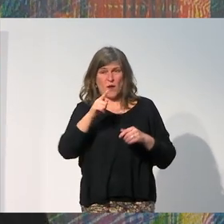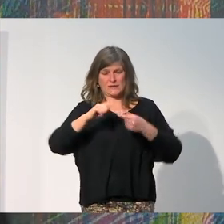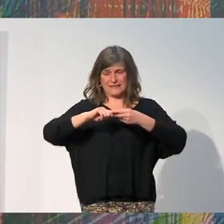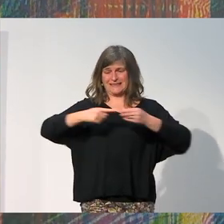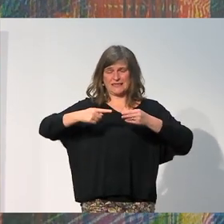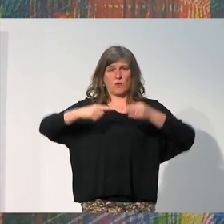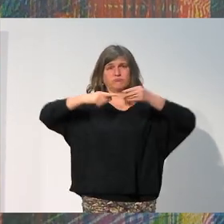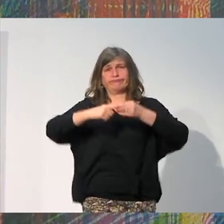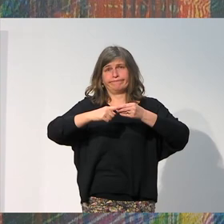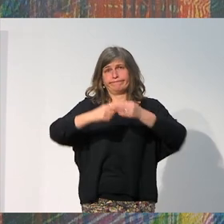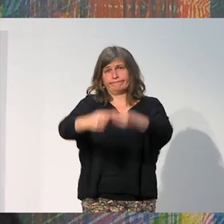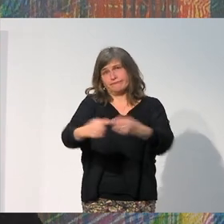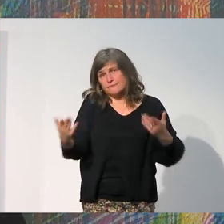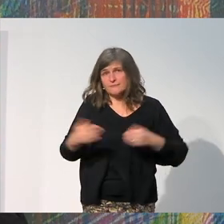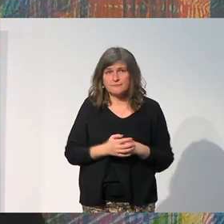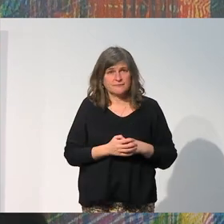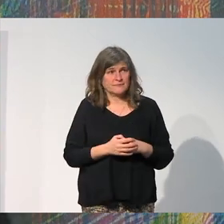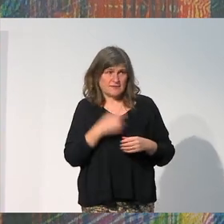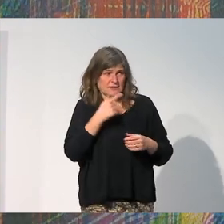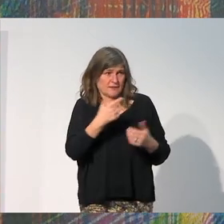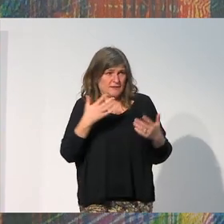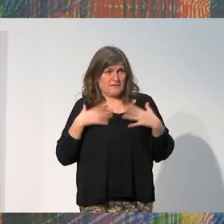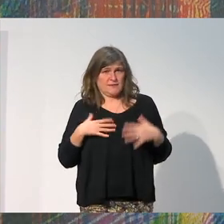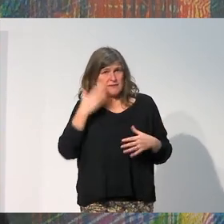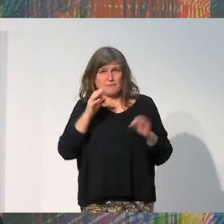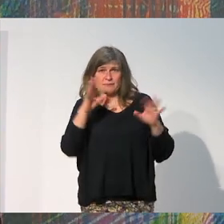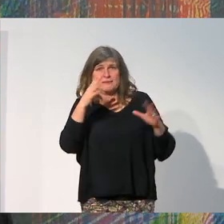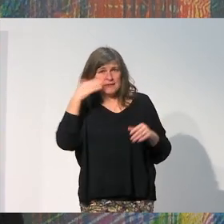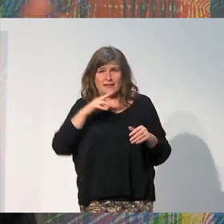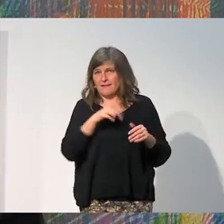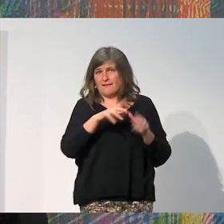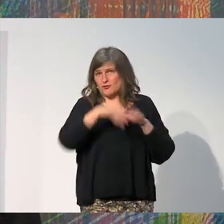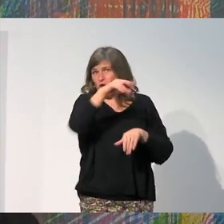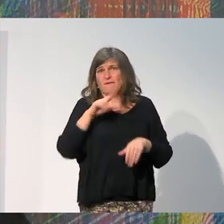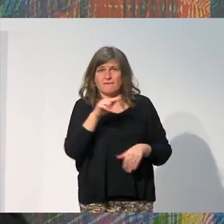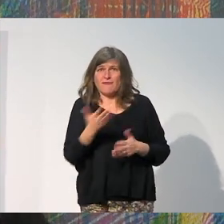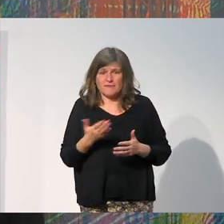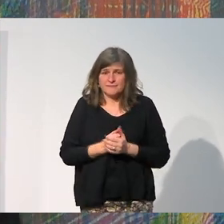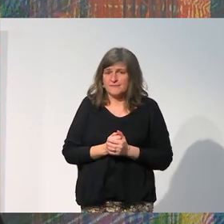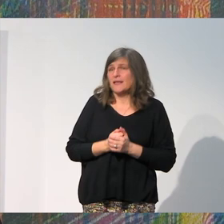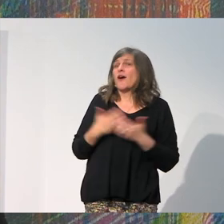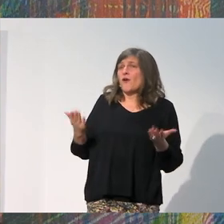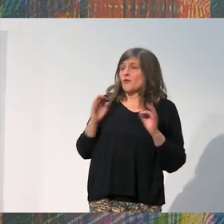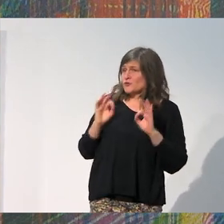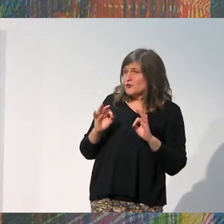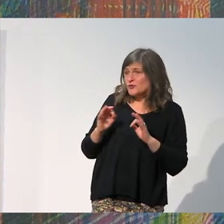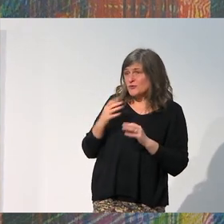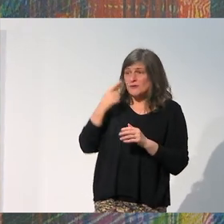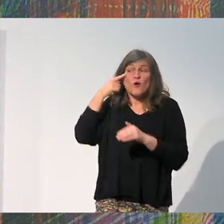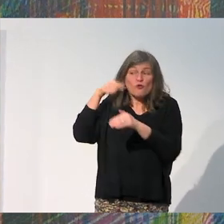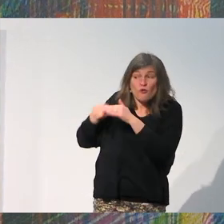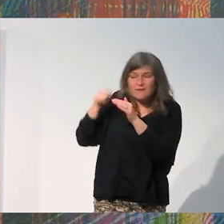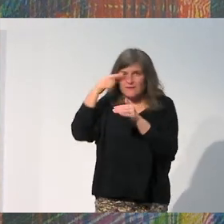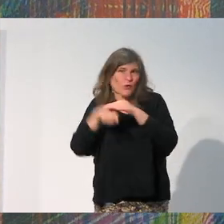forme d'ajustement des conduites qui pouvait très bien marcher sans qu'aucun ne comprenne exactement ce qui se passe et ne devine ce qu'il y avait dans la tête de